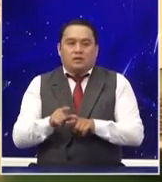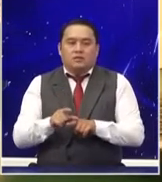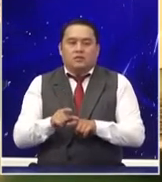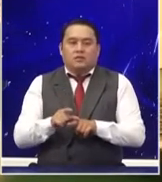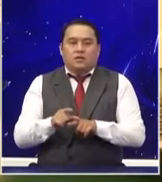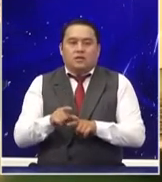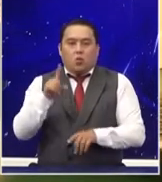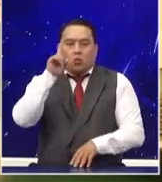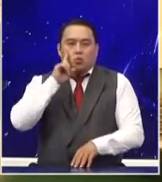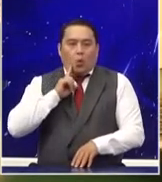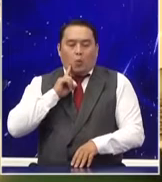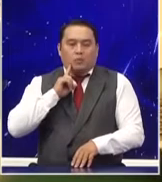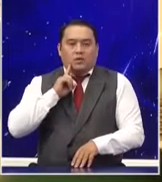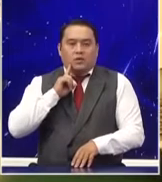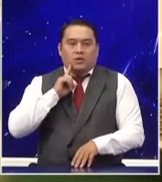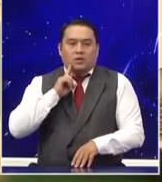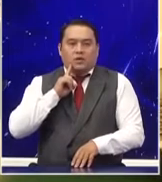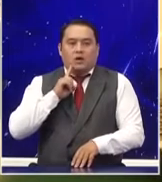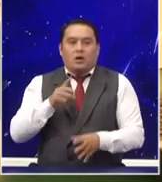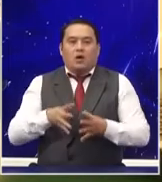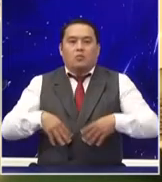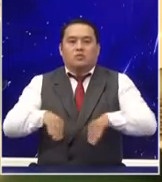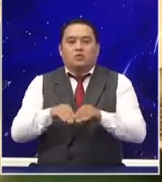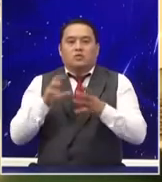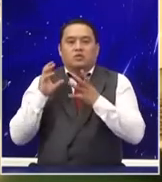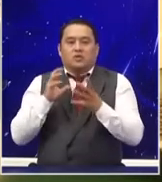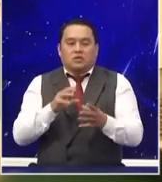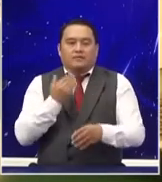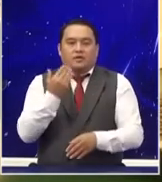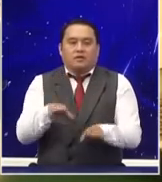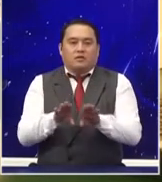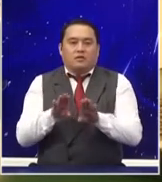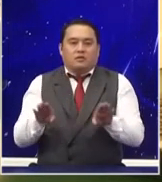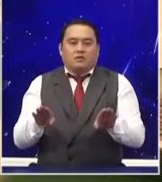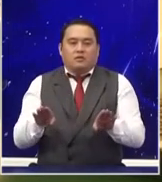самый комфортный и удобный вид общественного транспорта.